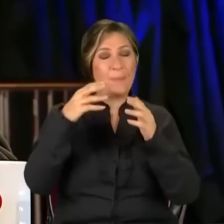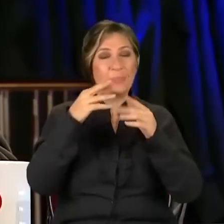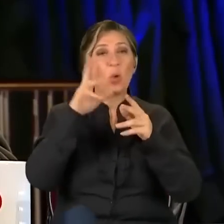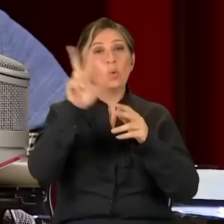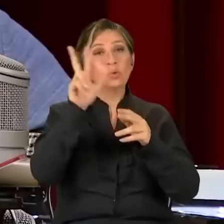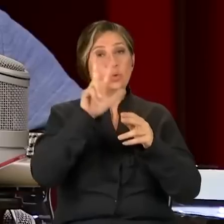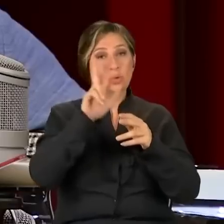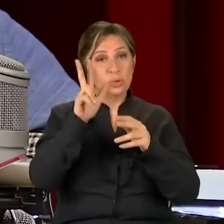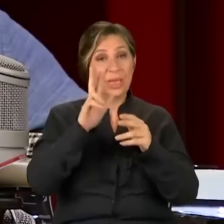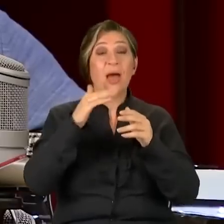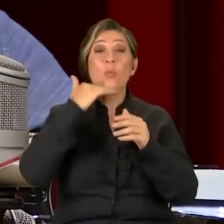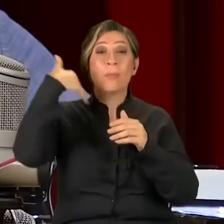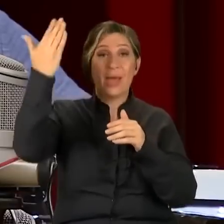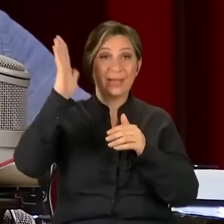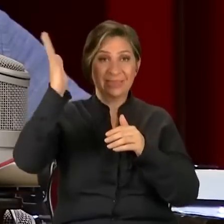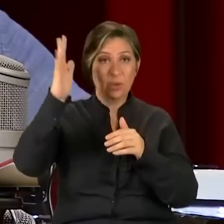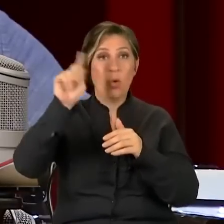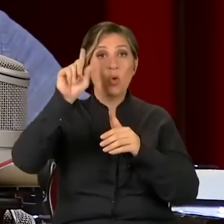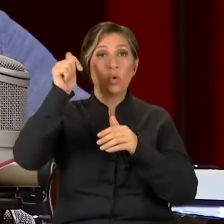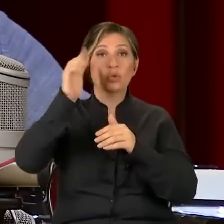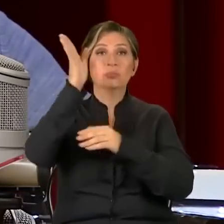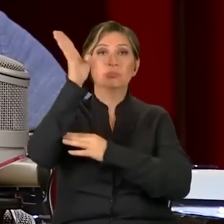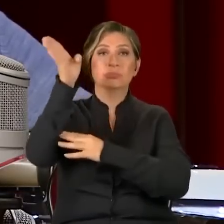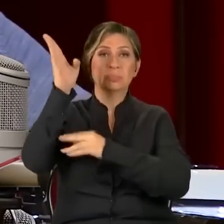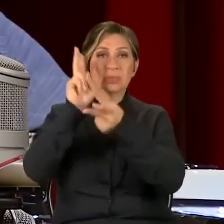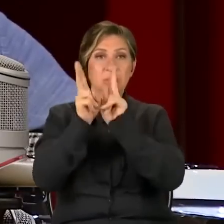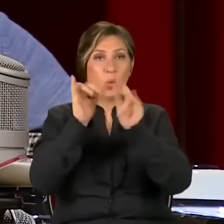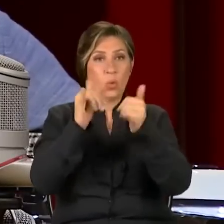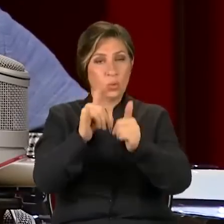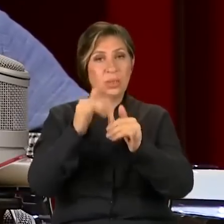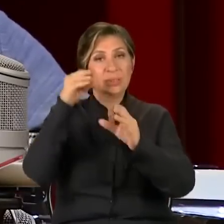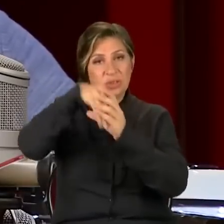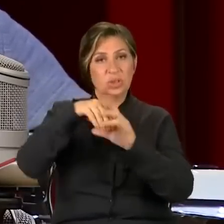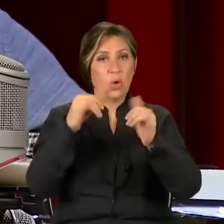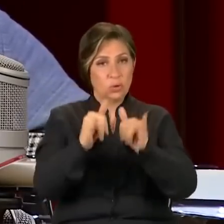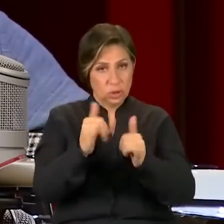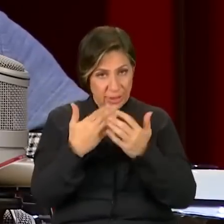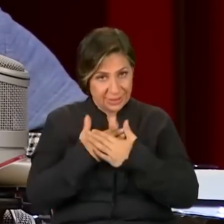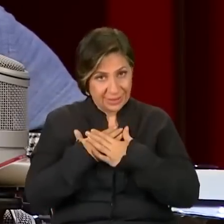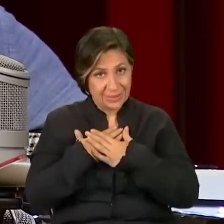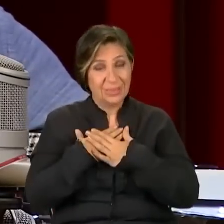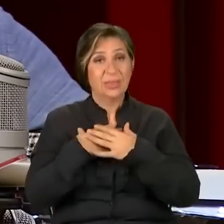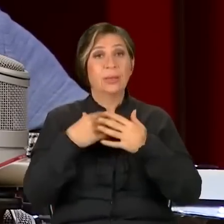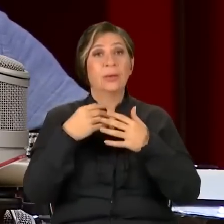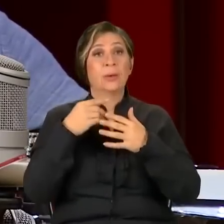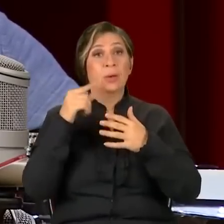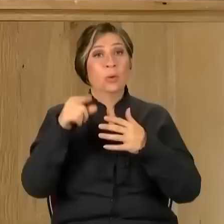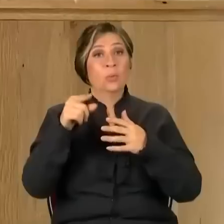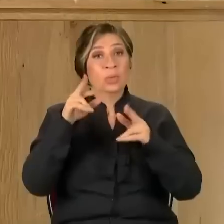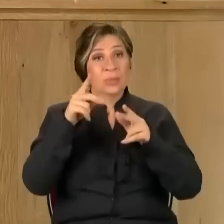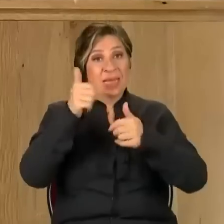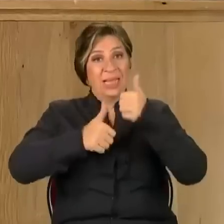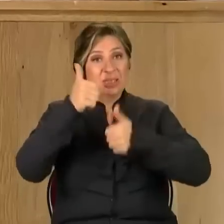30'undan sonra Edinburgh'a gideceğiz. Orada bir 10 gün boyunca bir tiyatronun repertuarında oynayacağız oyunu. Fadik de bu şekilde